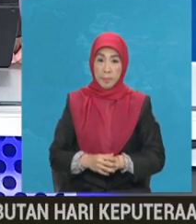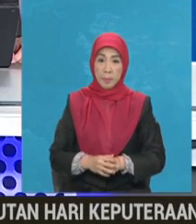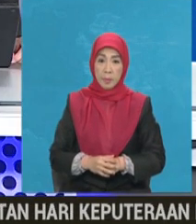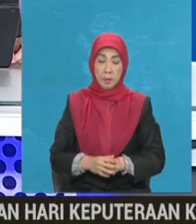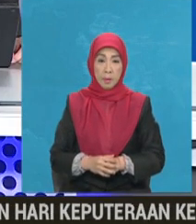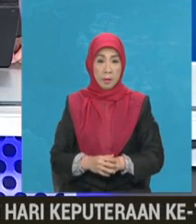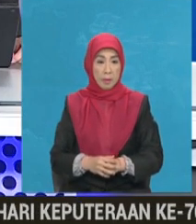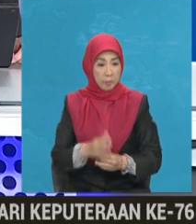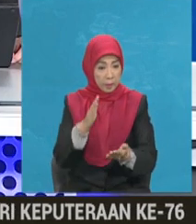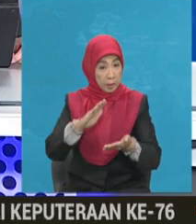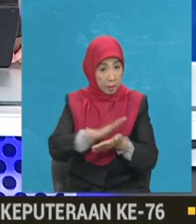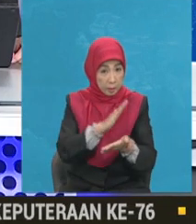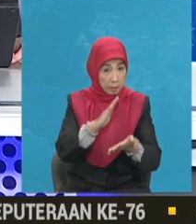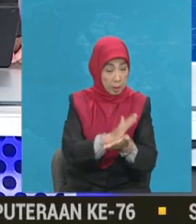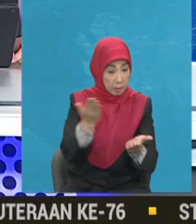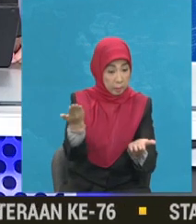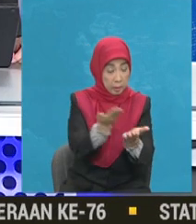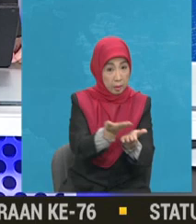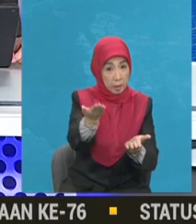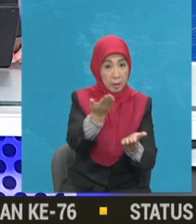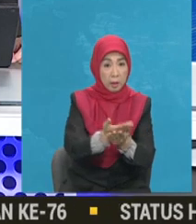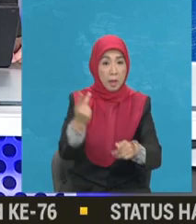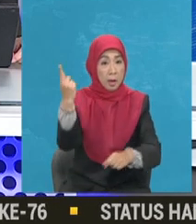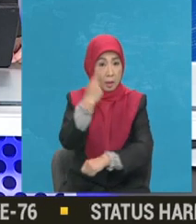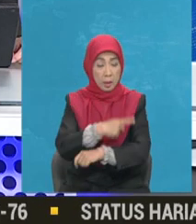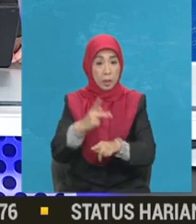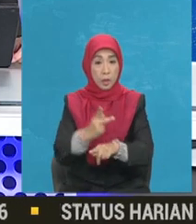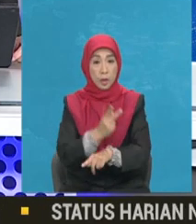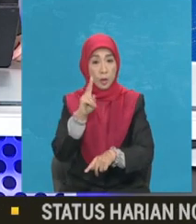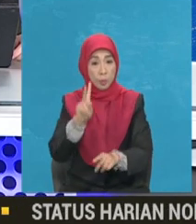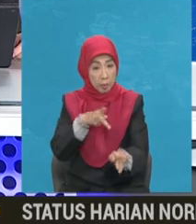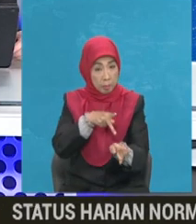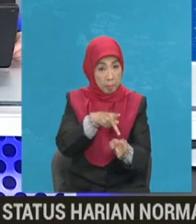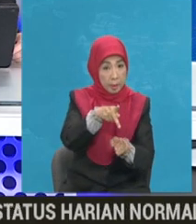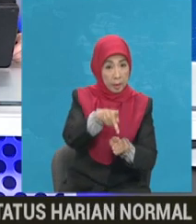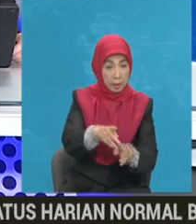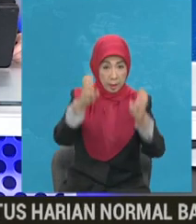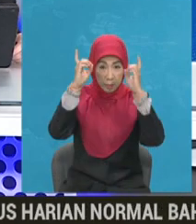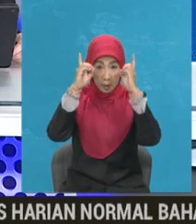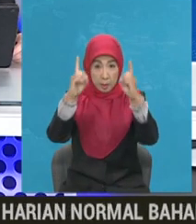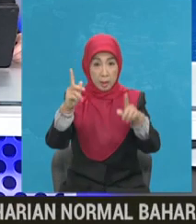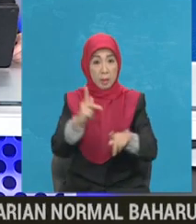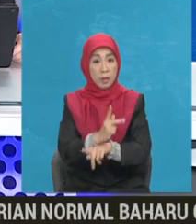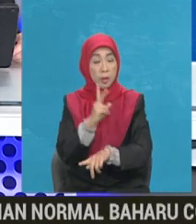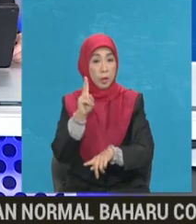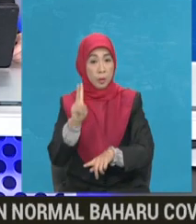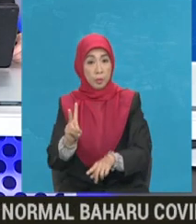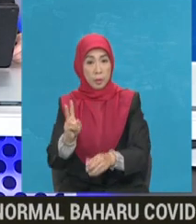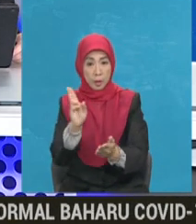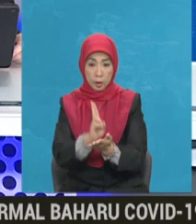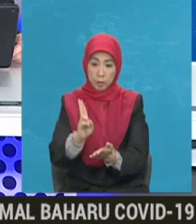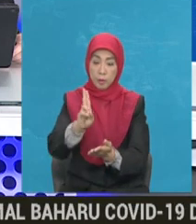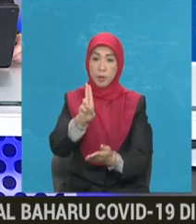Hai beberapa kertas kerja dibentangkan pada hari kedua seminar pakar pendidikan kedua pagi tadi di Universiti Brunei